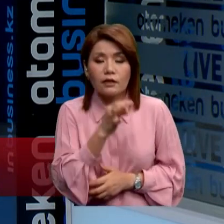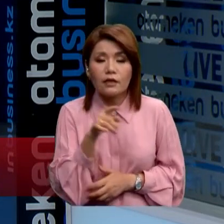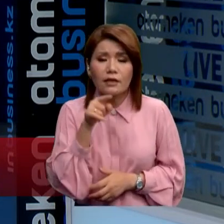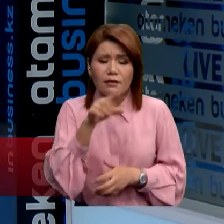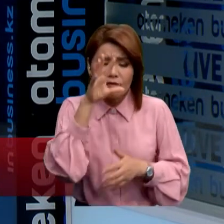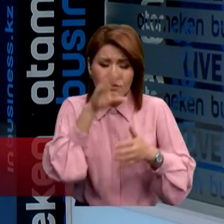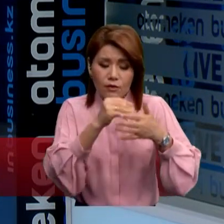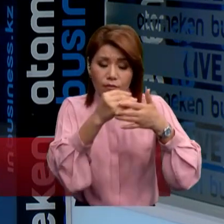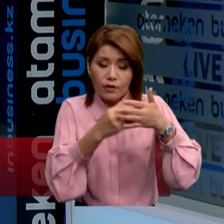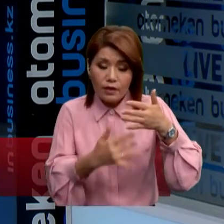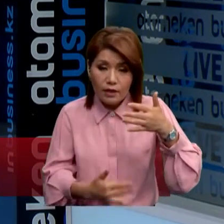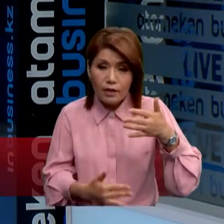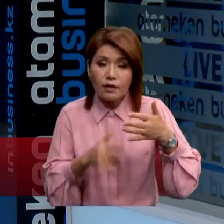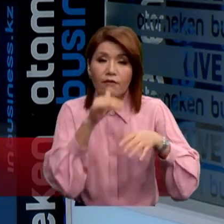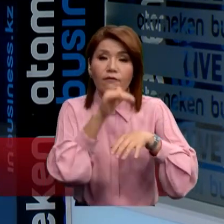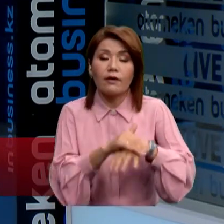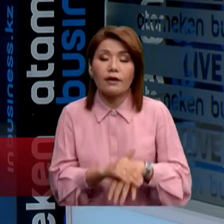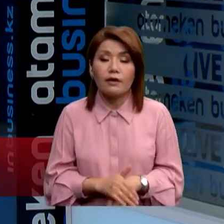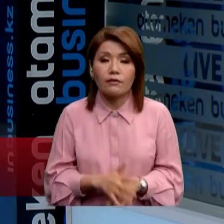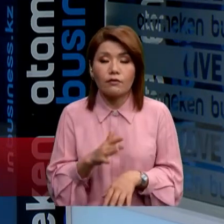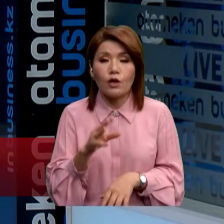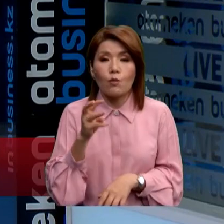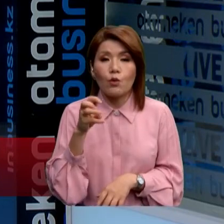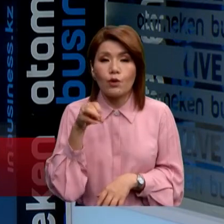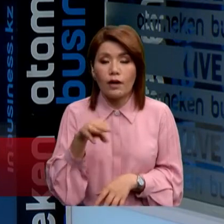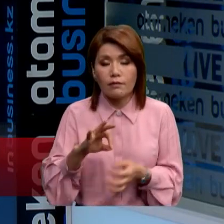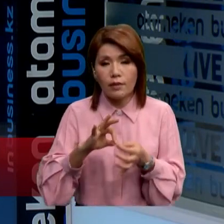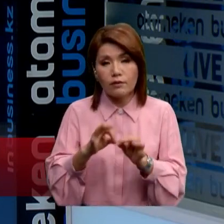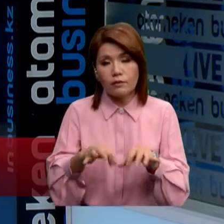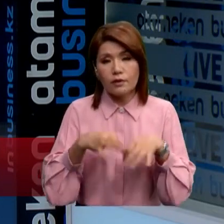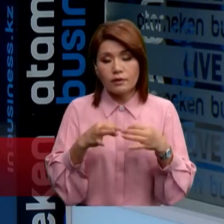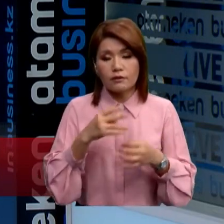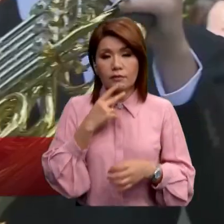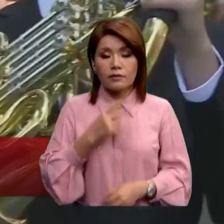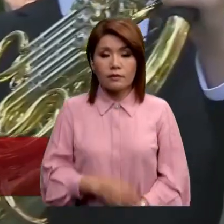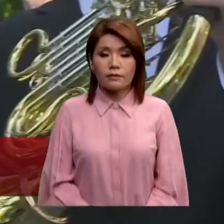эти все перечисленные, собственно, факторы. Мурат Джакеев поделится подробностями.